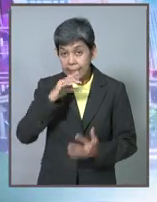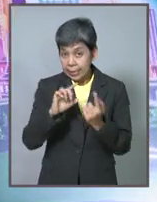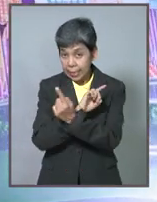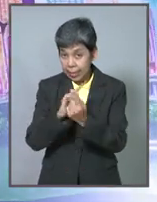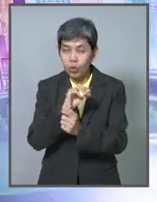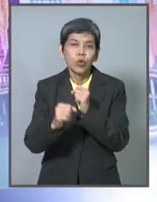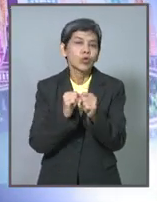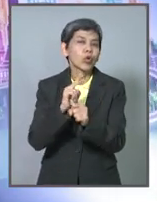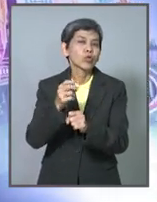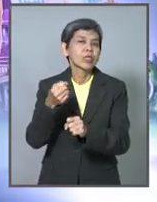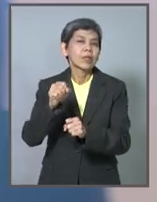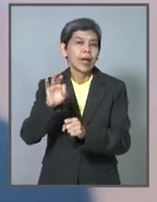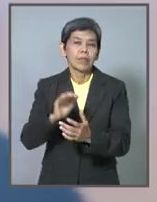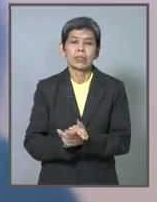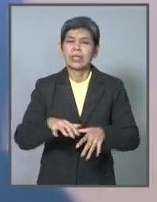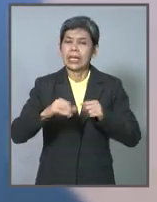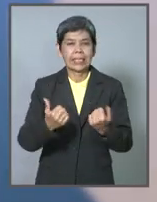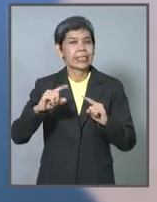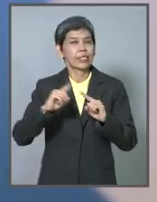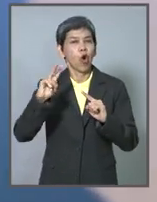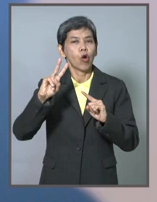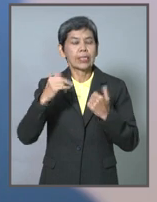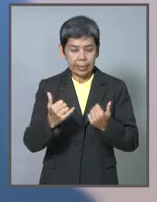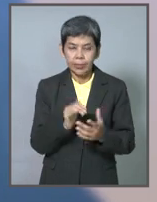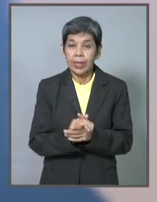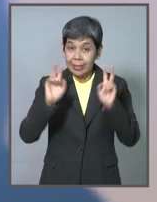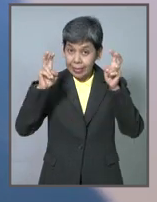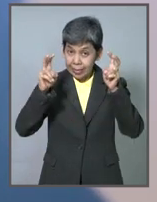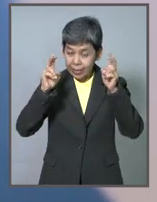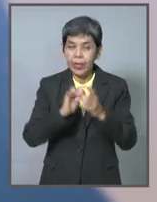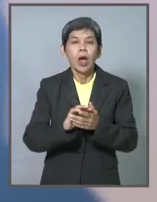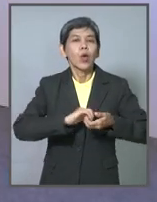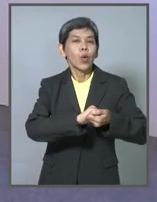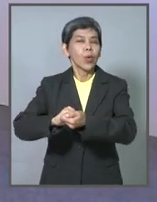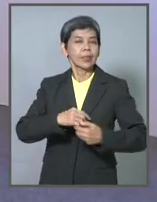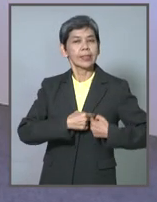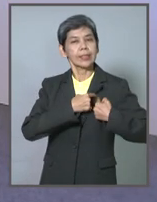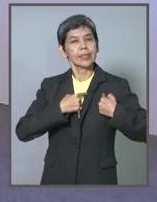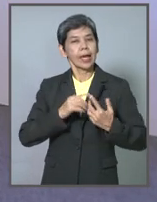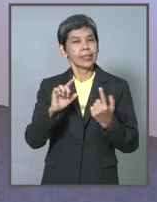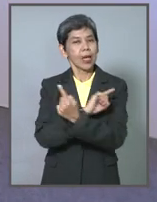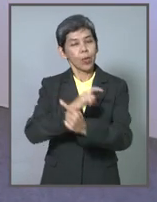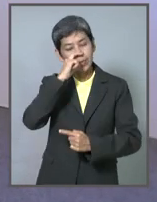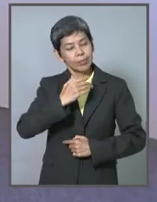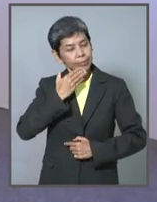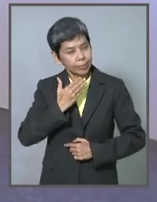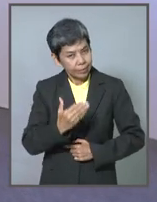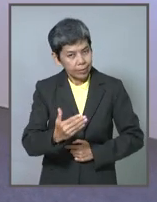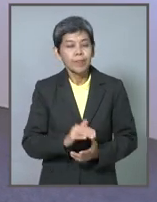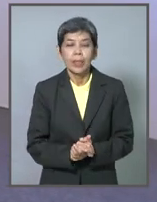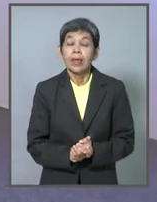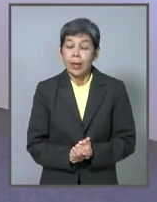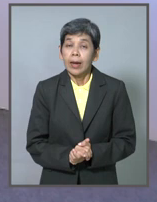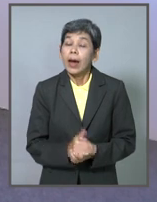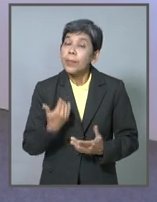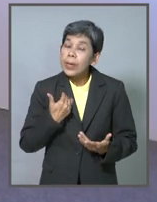Social Expo 2019นะครับก็จัดขึ้นเป็นครั้งที่2นะครับภายใต้แนวคิดร่วมมือร่วมใจสังคมไทยยั่งยืนนะฮะก็เ